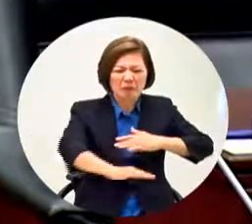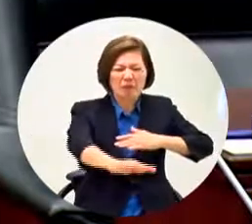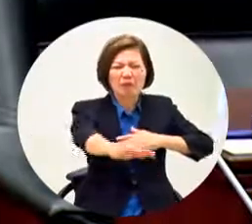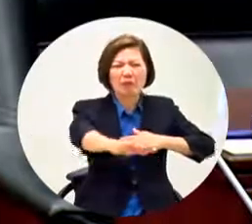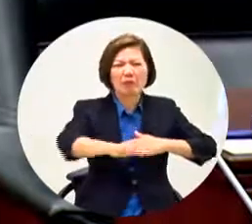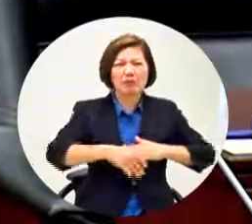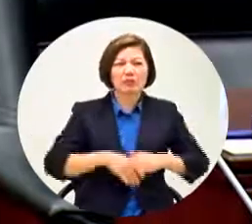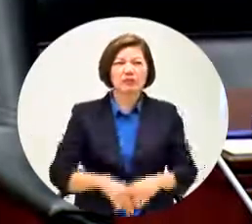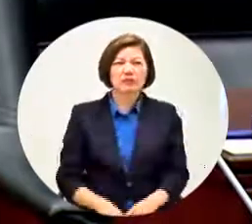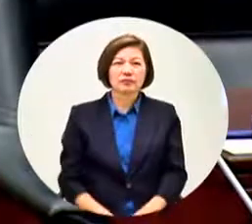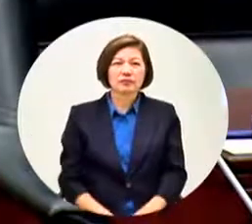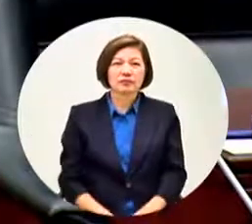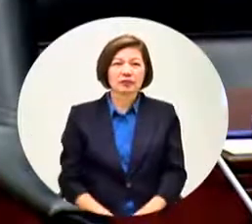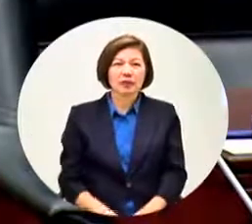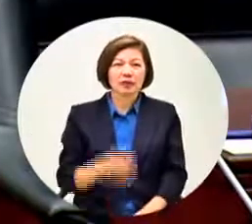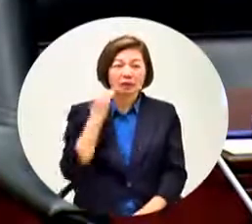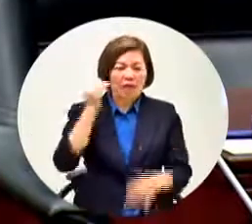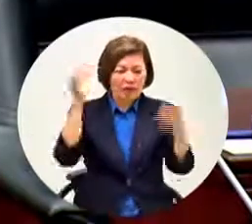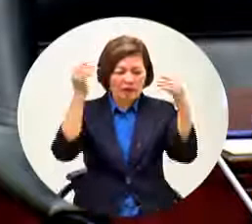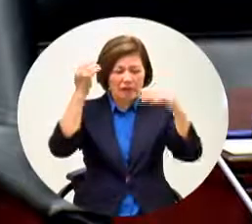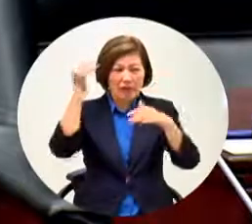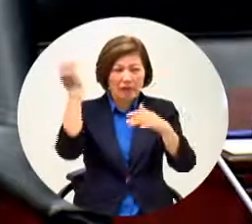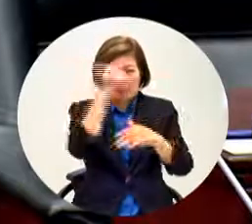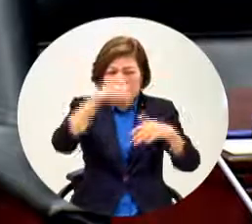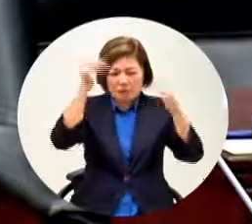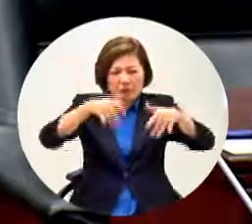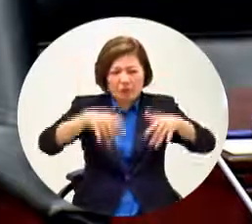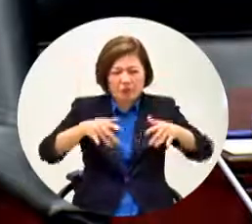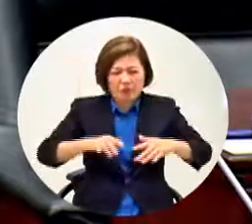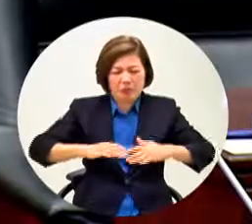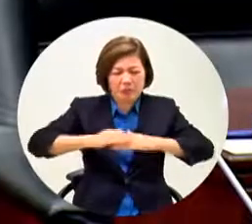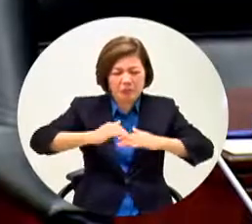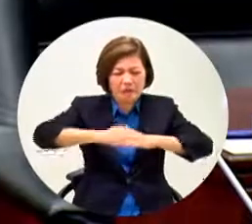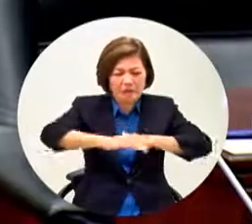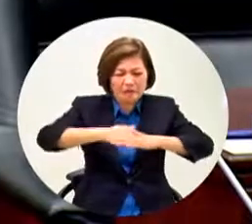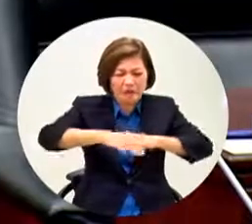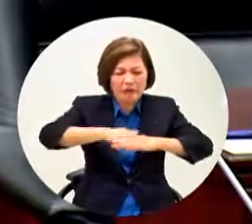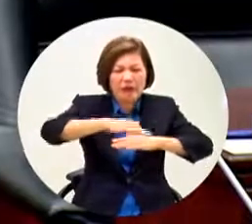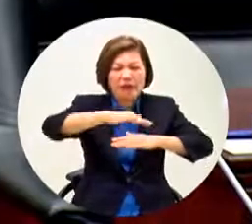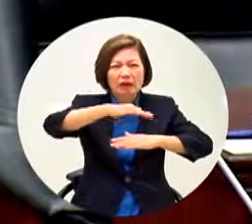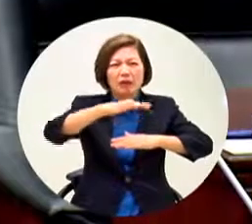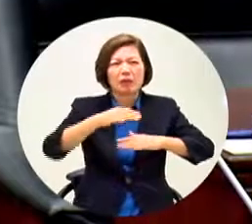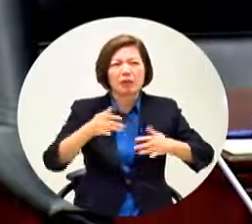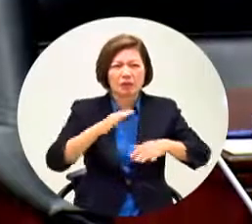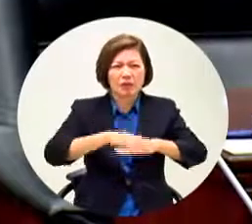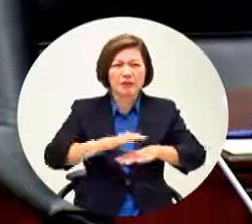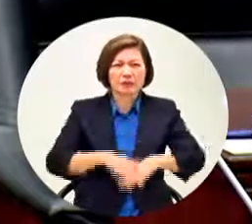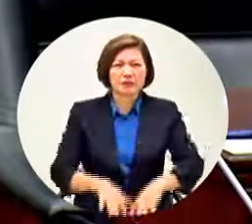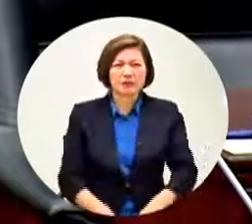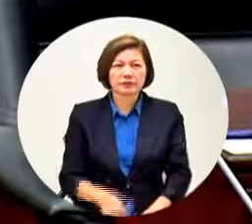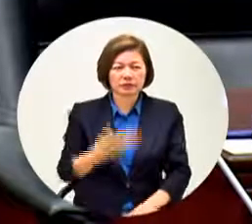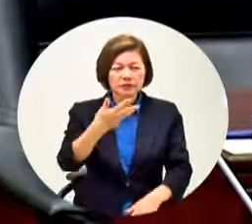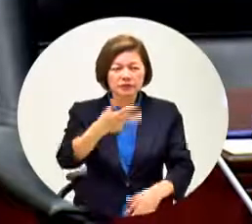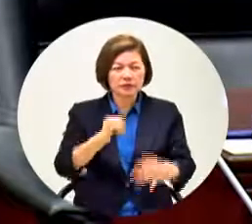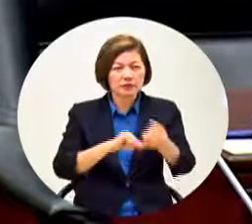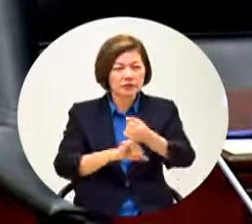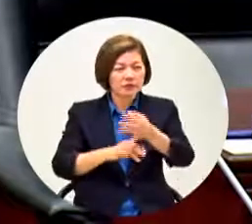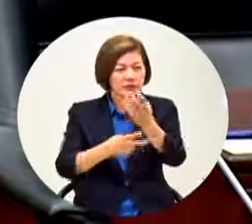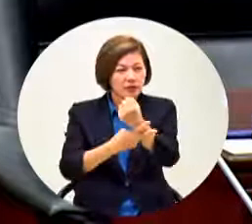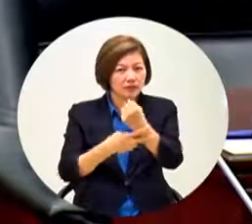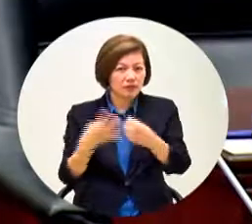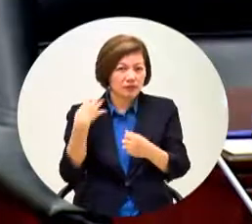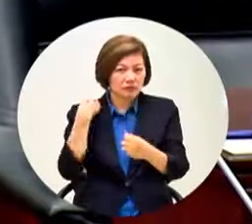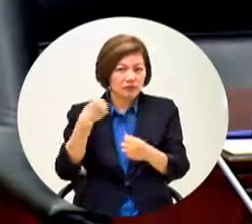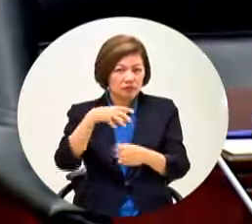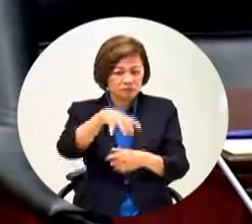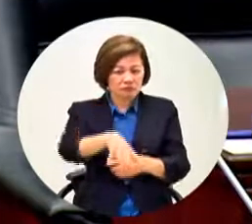啦落一个急雨，啊，才着中水啊！即拄啊，伫八卦里个旧部落迄，你即摆